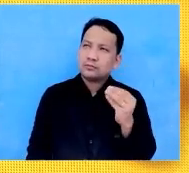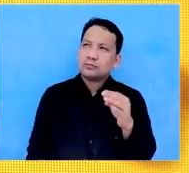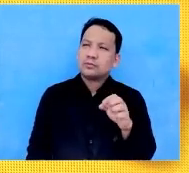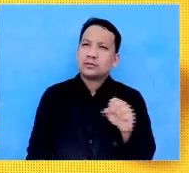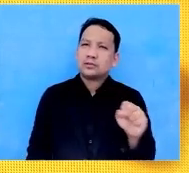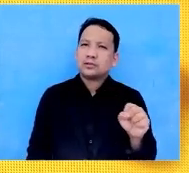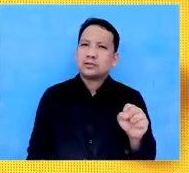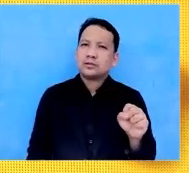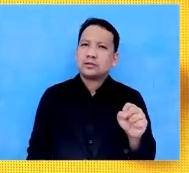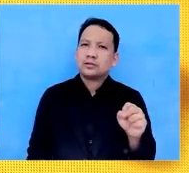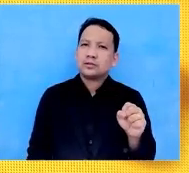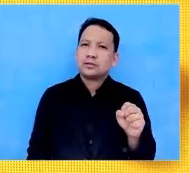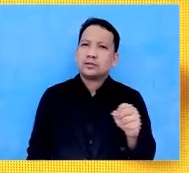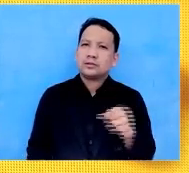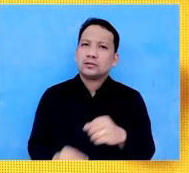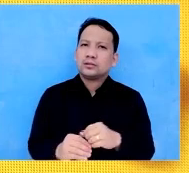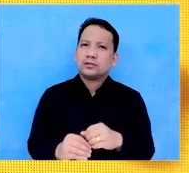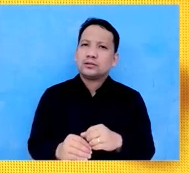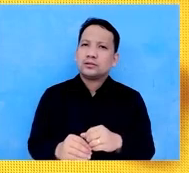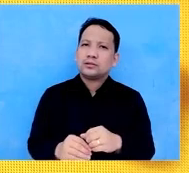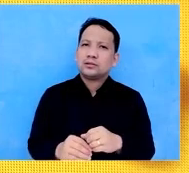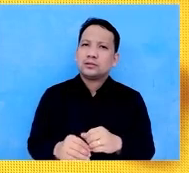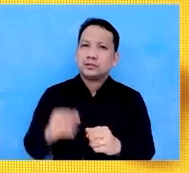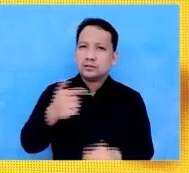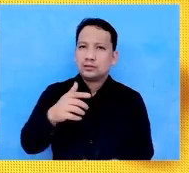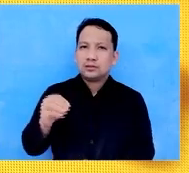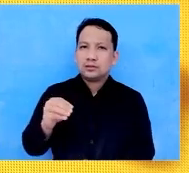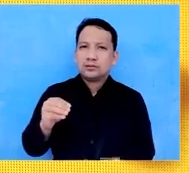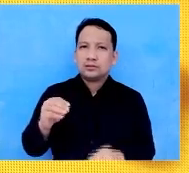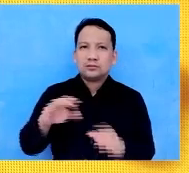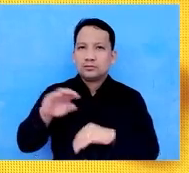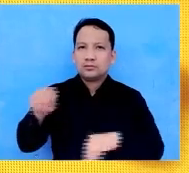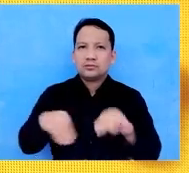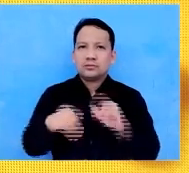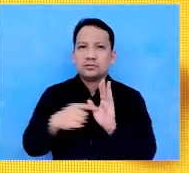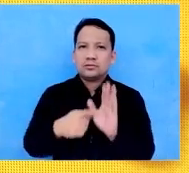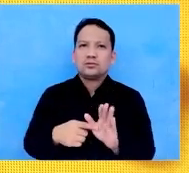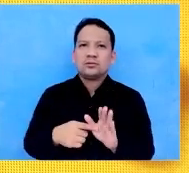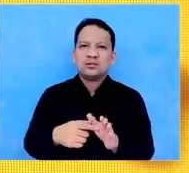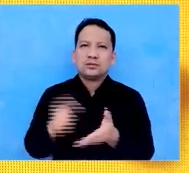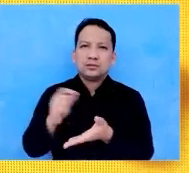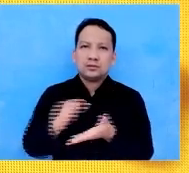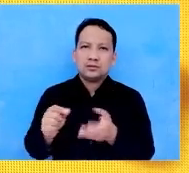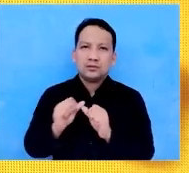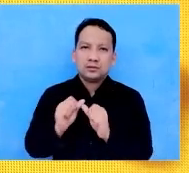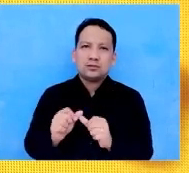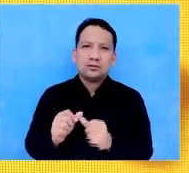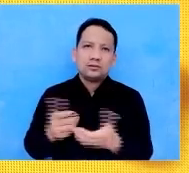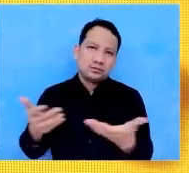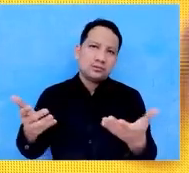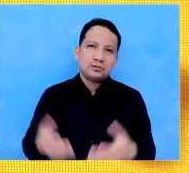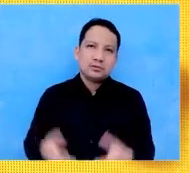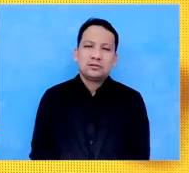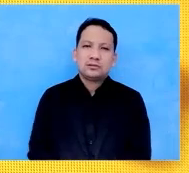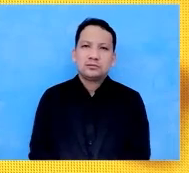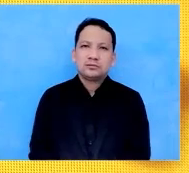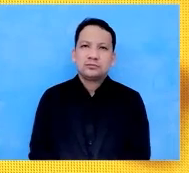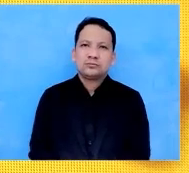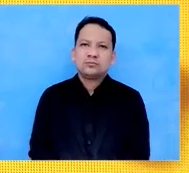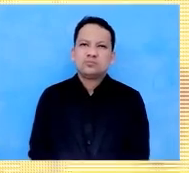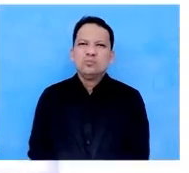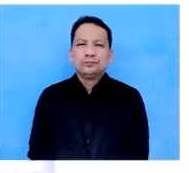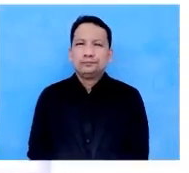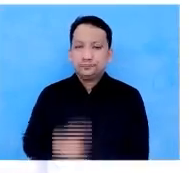sa Music Hero sa GMA, yung Walang Papalit, I also wrote that. Tapos yun. Galing. At what age